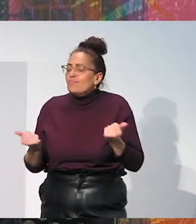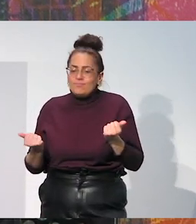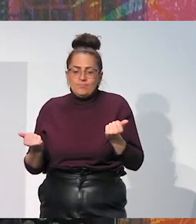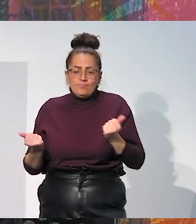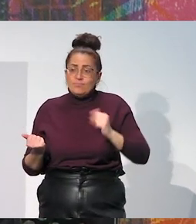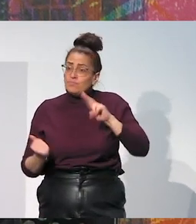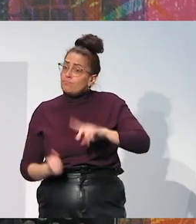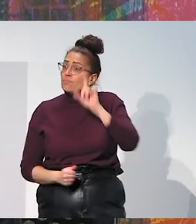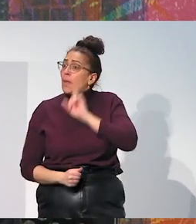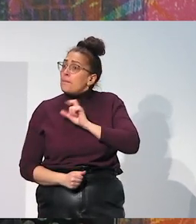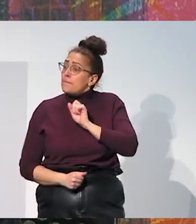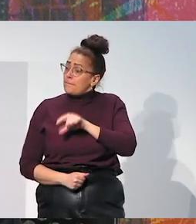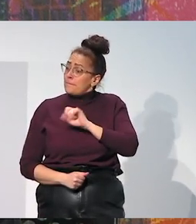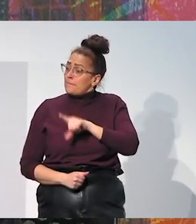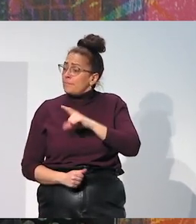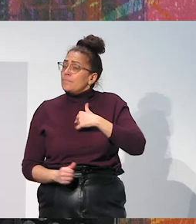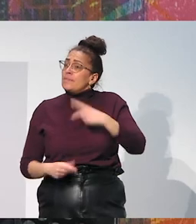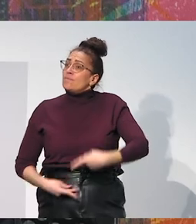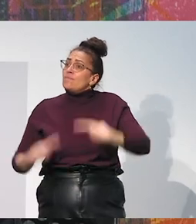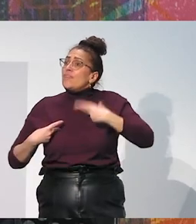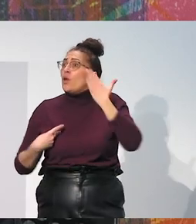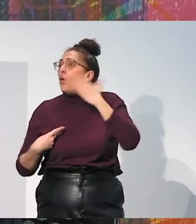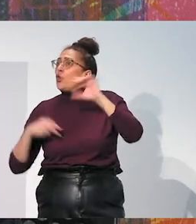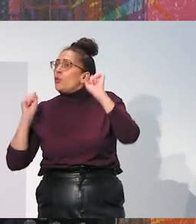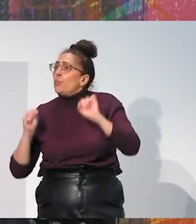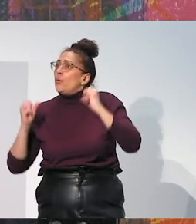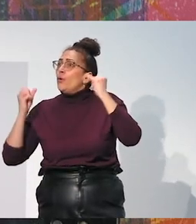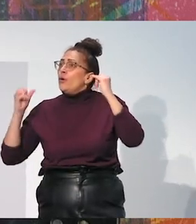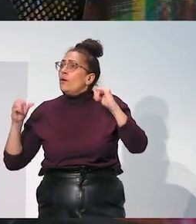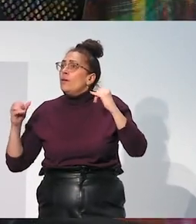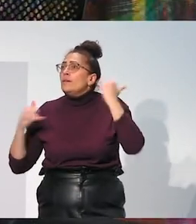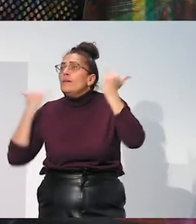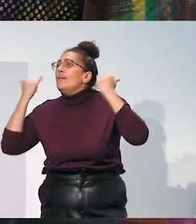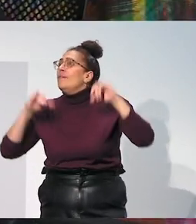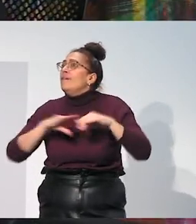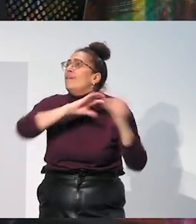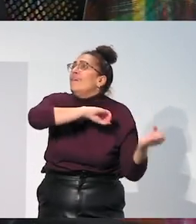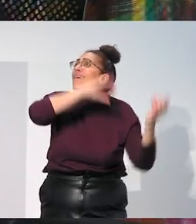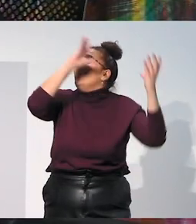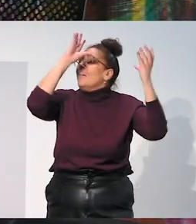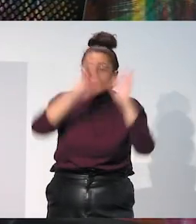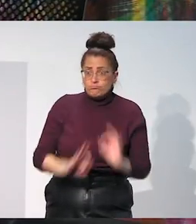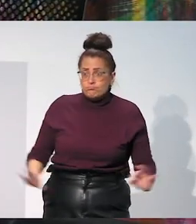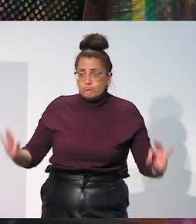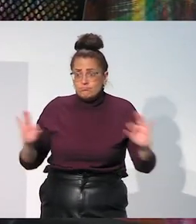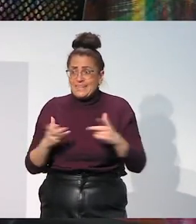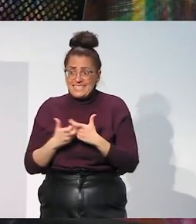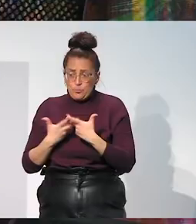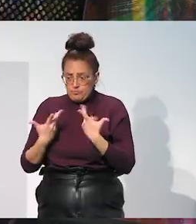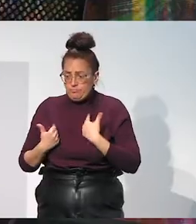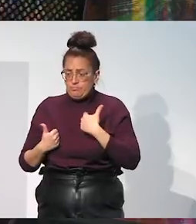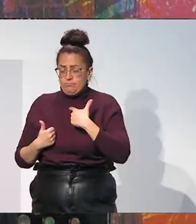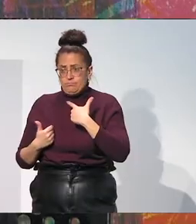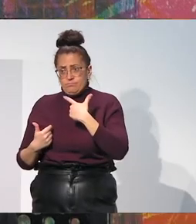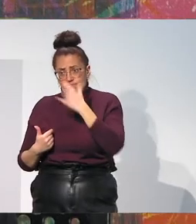pensé vivre une autre vie que celle-là, c'est-à-dire être paysanne, être propriétaire d'une ferme, ça fait